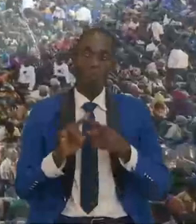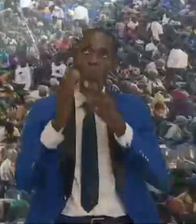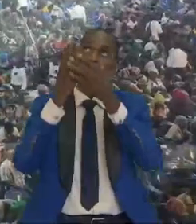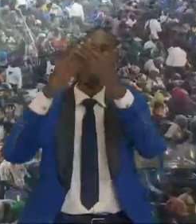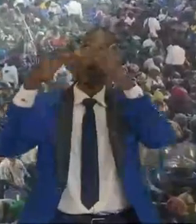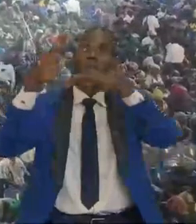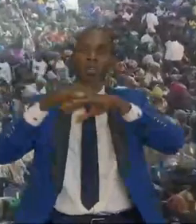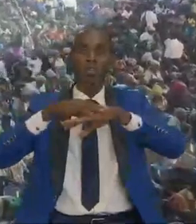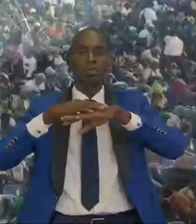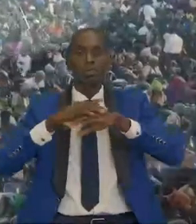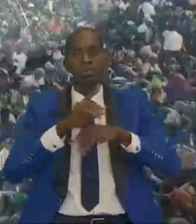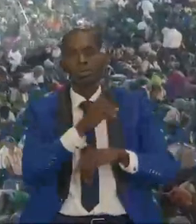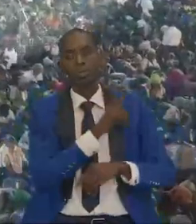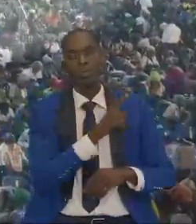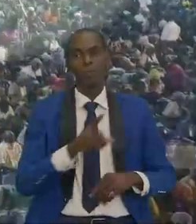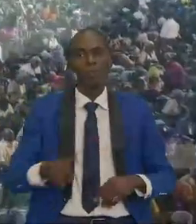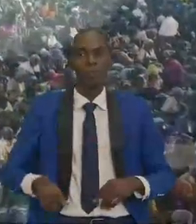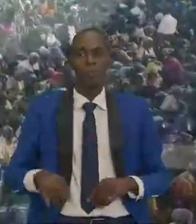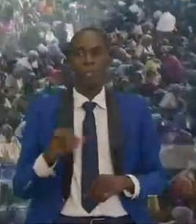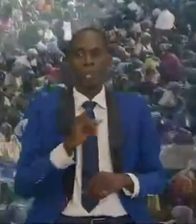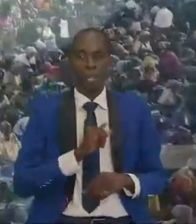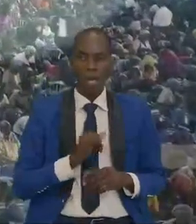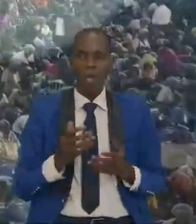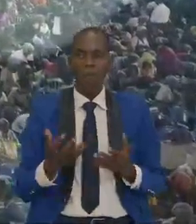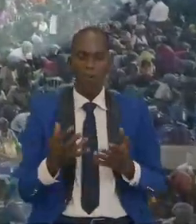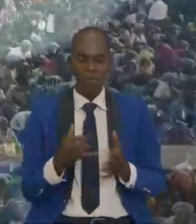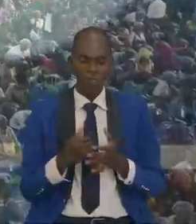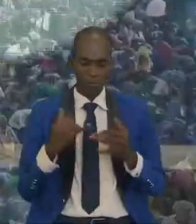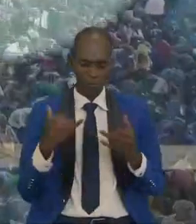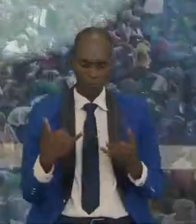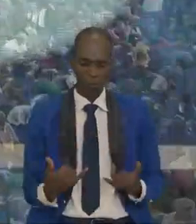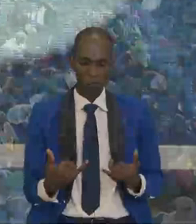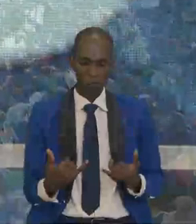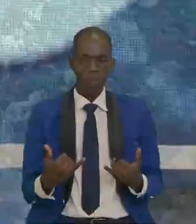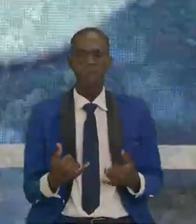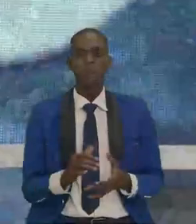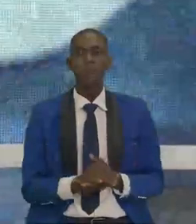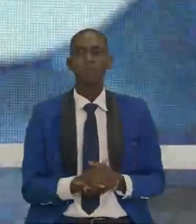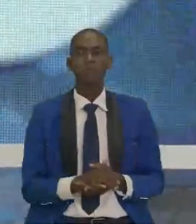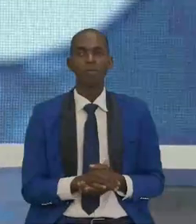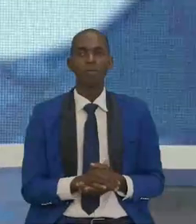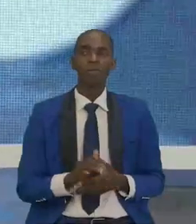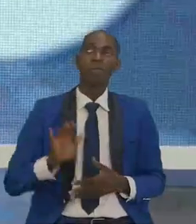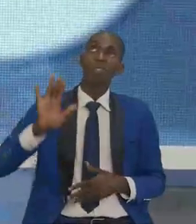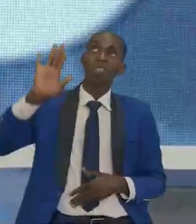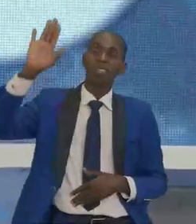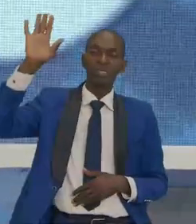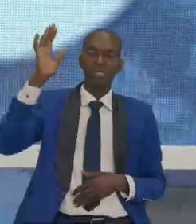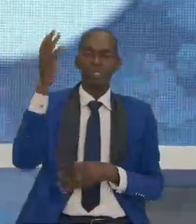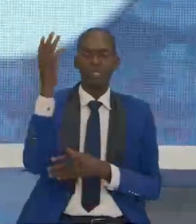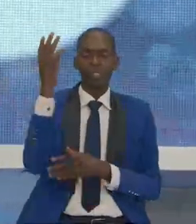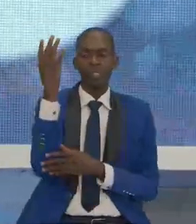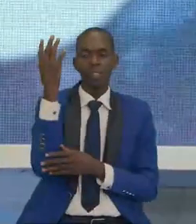La vie qui me prend de la terre au ciel. Seigneur, je veux cette vie